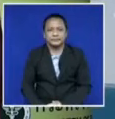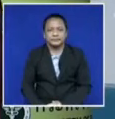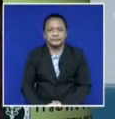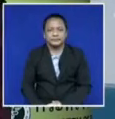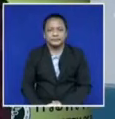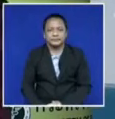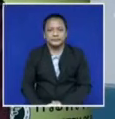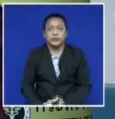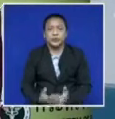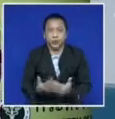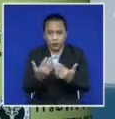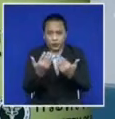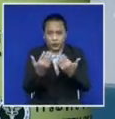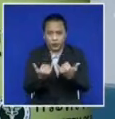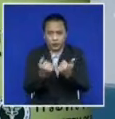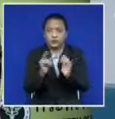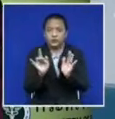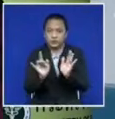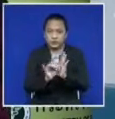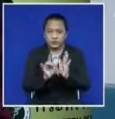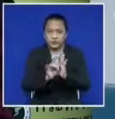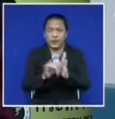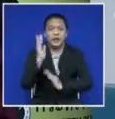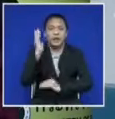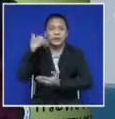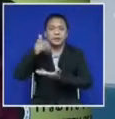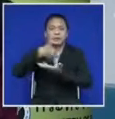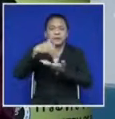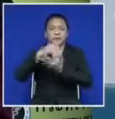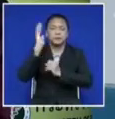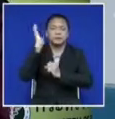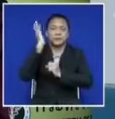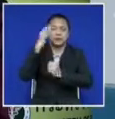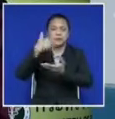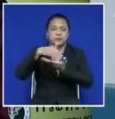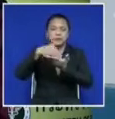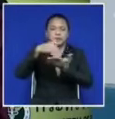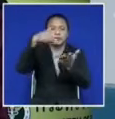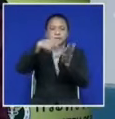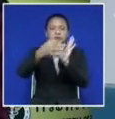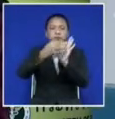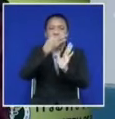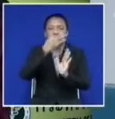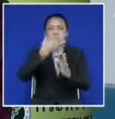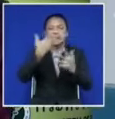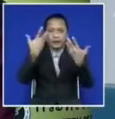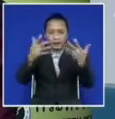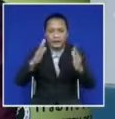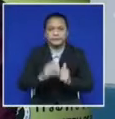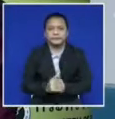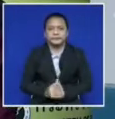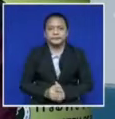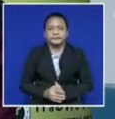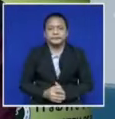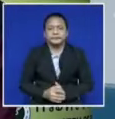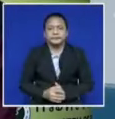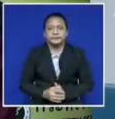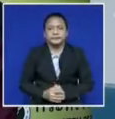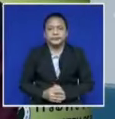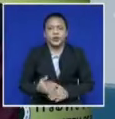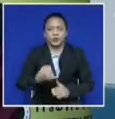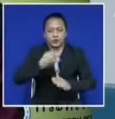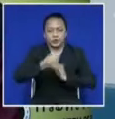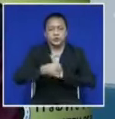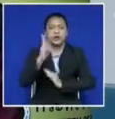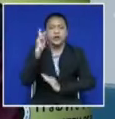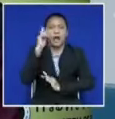ก็วันนี้นะคะก็สิ้นสุดการแถลงสถานการณ์ล่าสุดของพื้นที่ที่สมุทรสาครนะคะขอจบการ